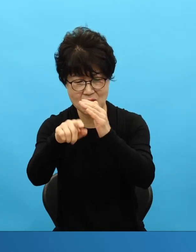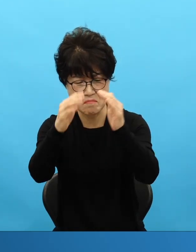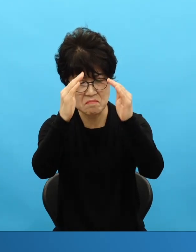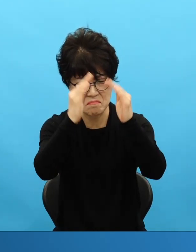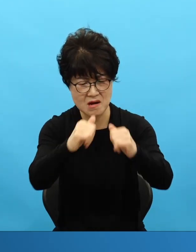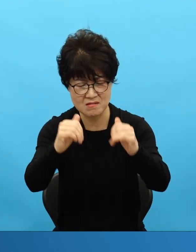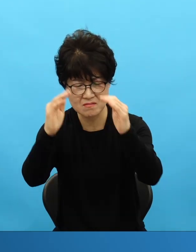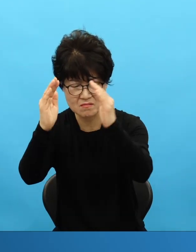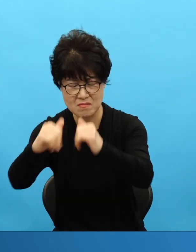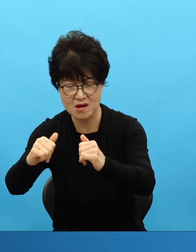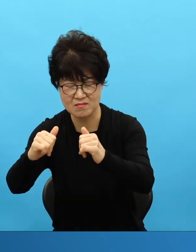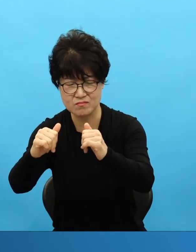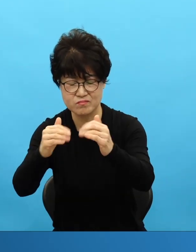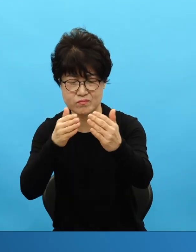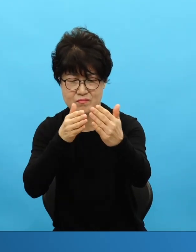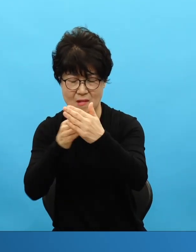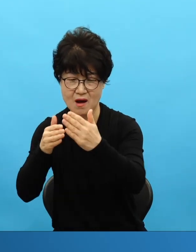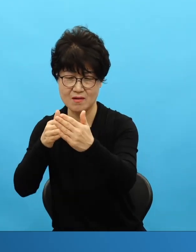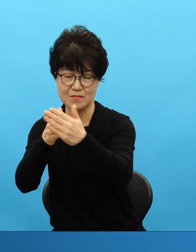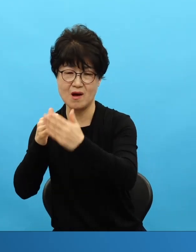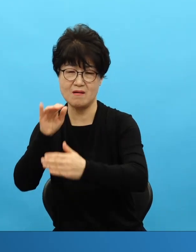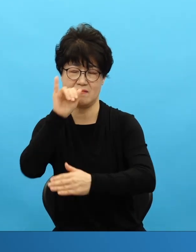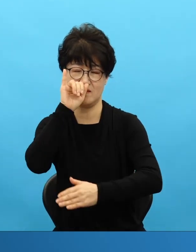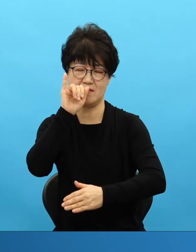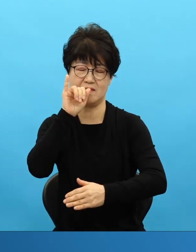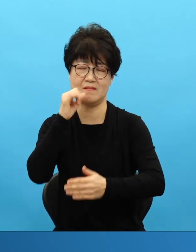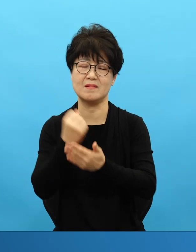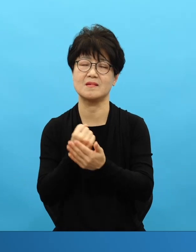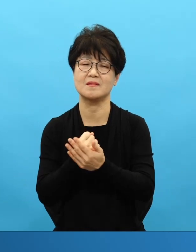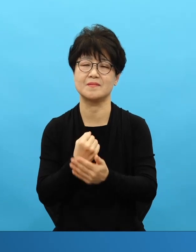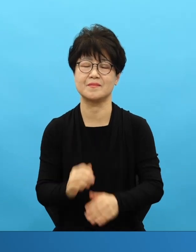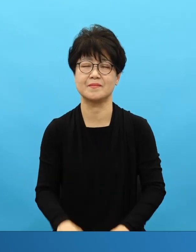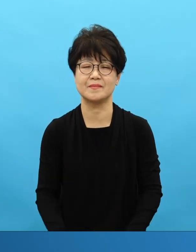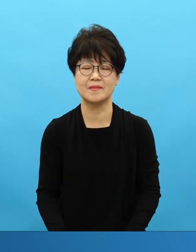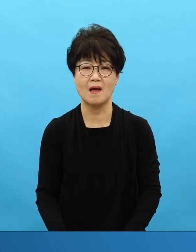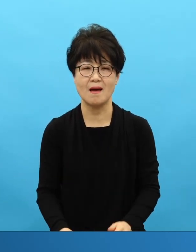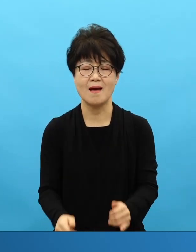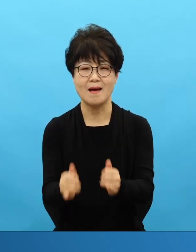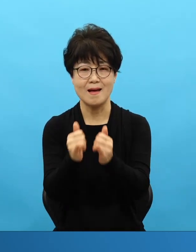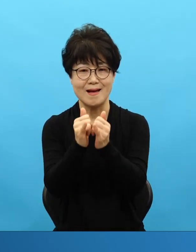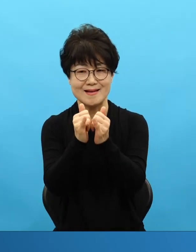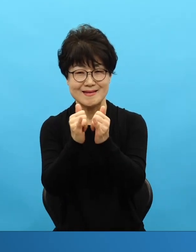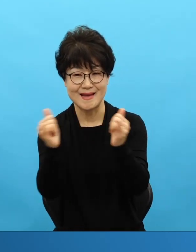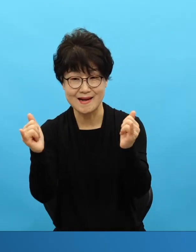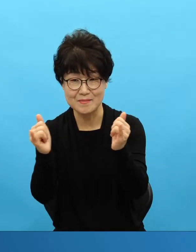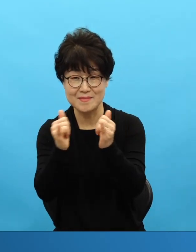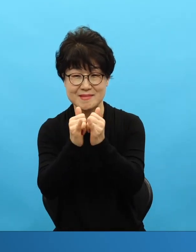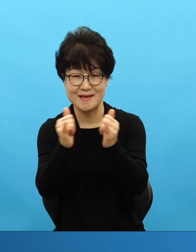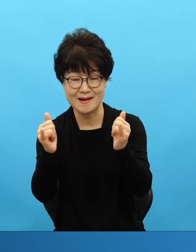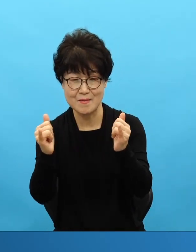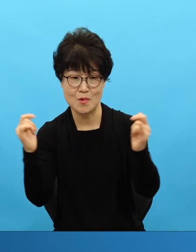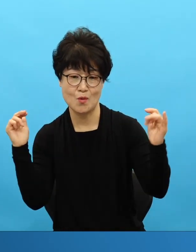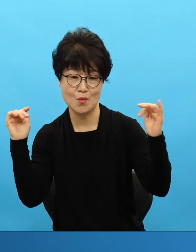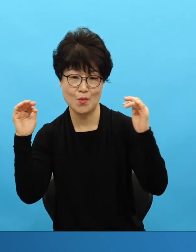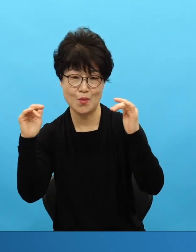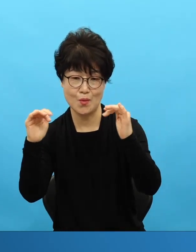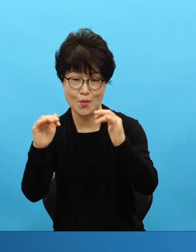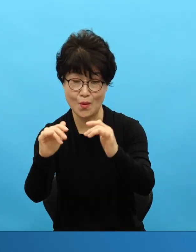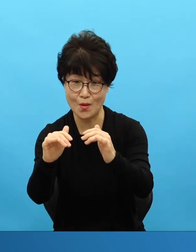difference. 그리고 사람이 모여들어. And people began to gather to you. 그리고 막 사람이 살아난단 말이에요. And the people come